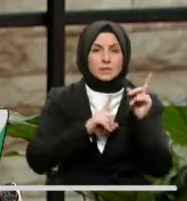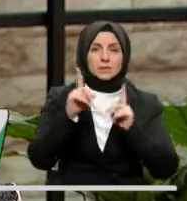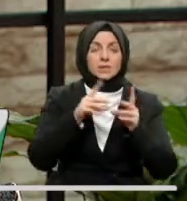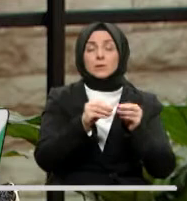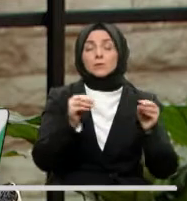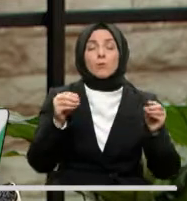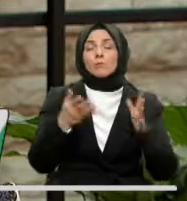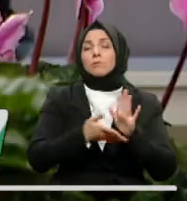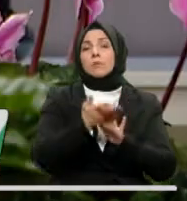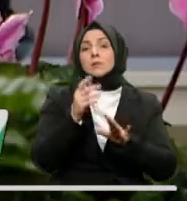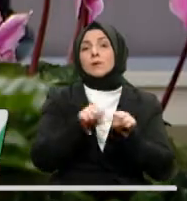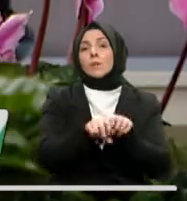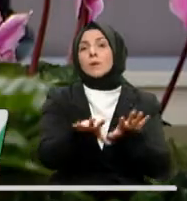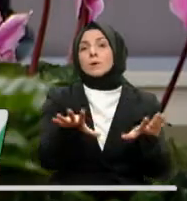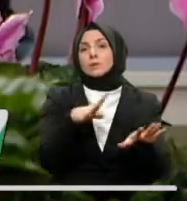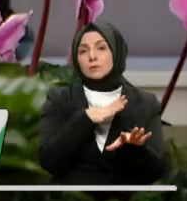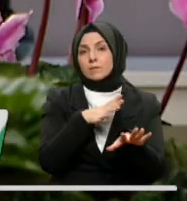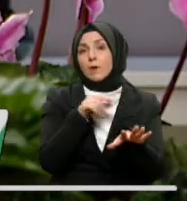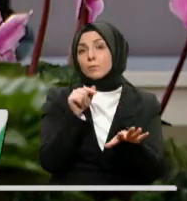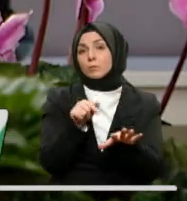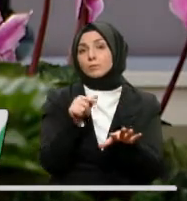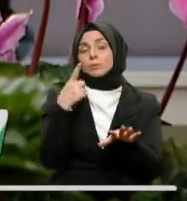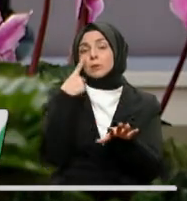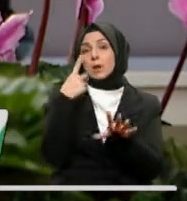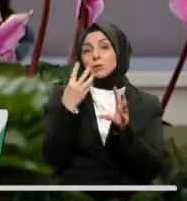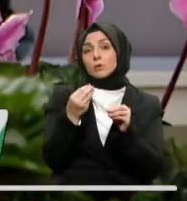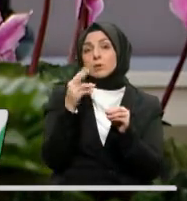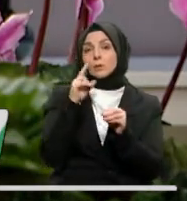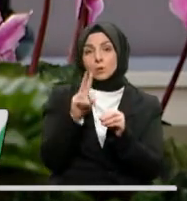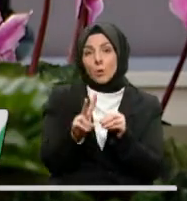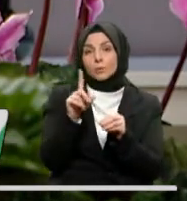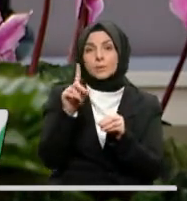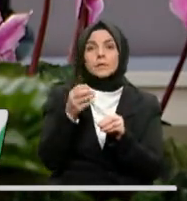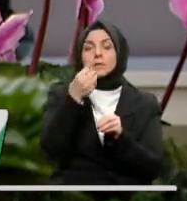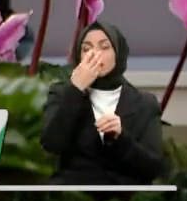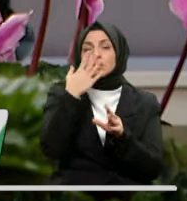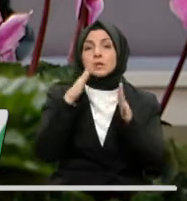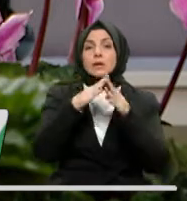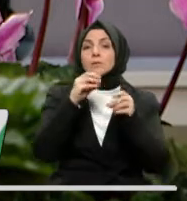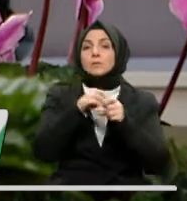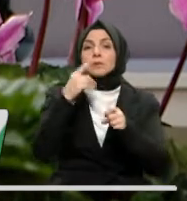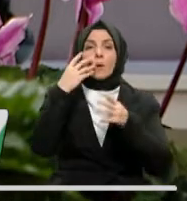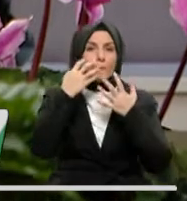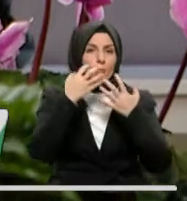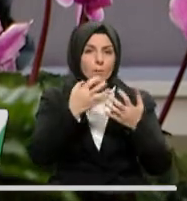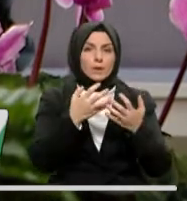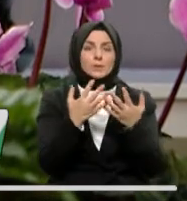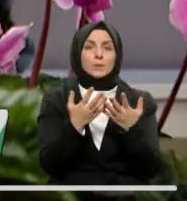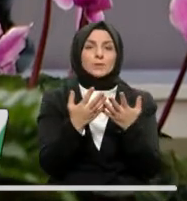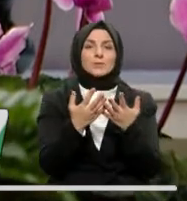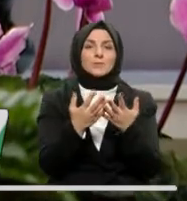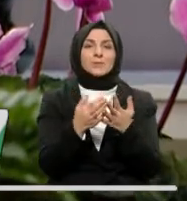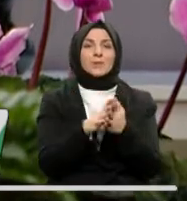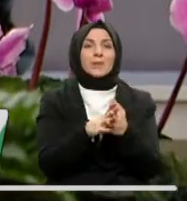herkes ben bu söyle yaşıyor simitle şahit olarak da fark ettim Mesela bir çiçek evimizde beslediğimiz baktım